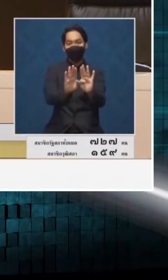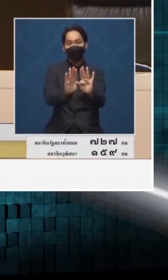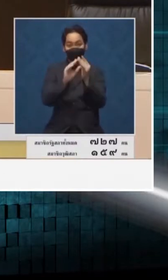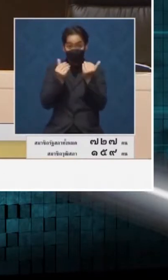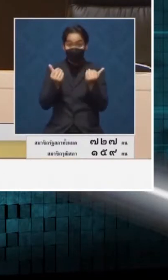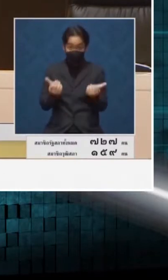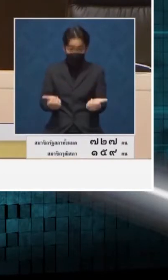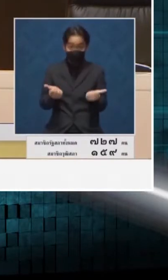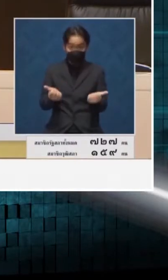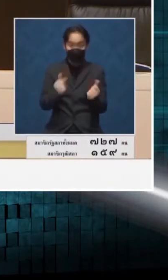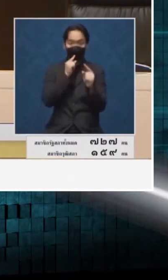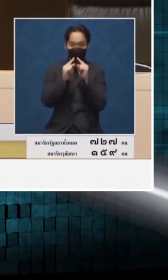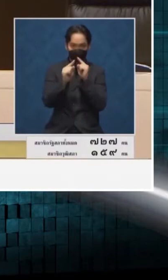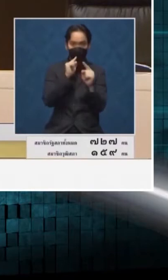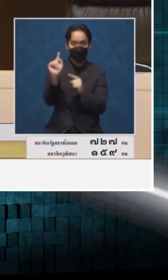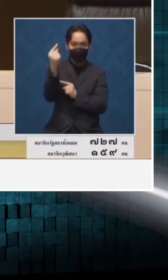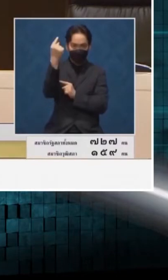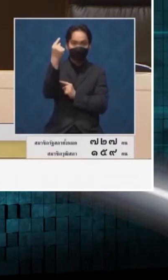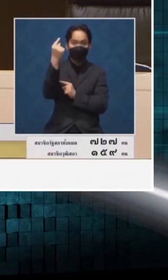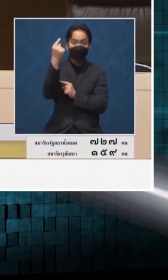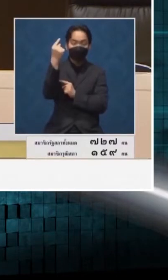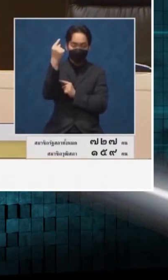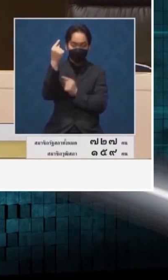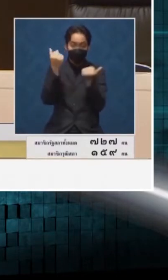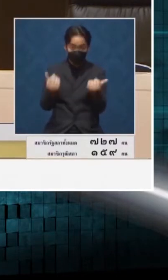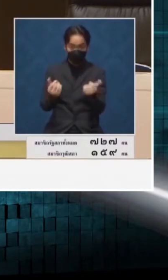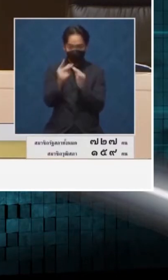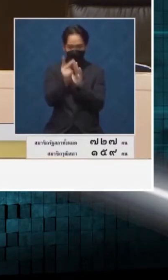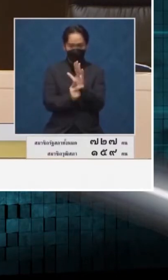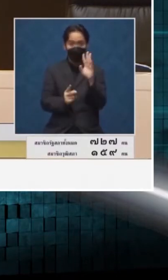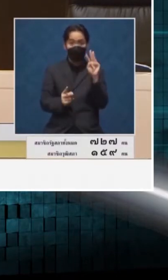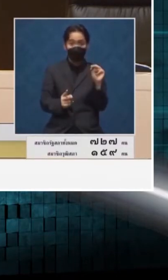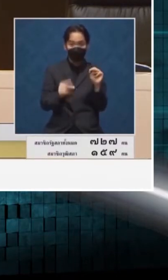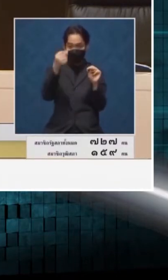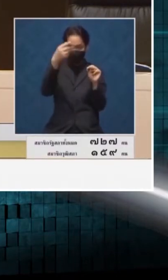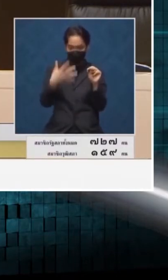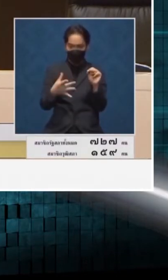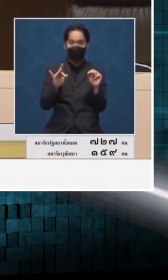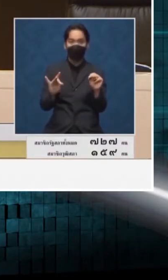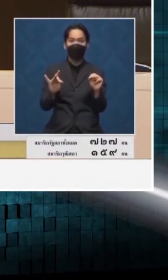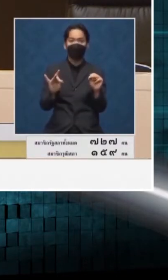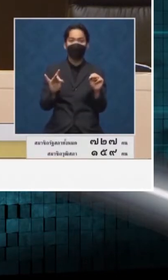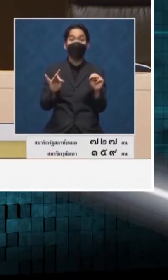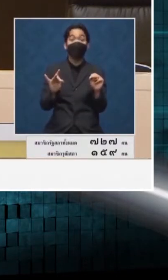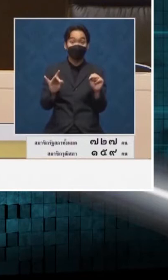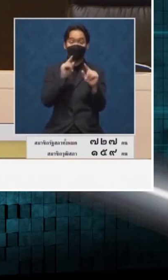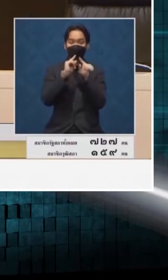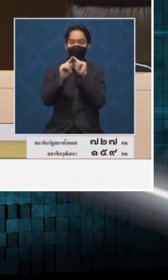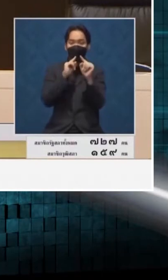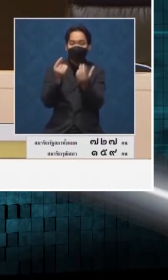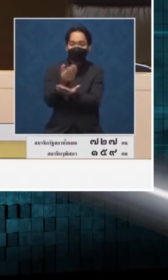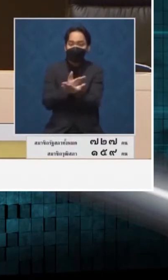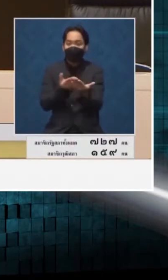การอยู่หลายคนทีเดียวจนที่สุดตกภาคบ่ายครับคุณผู้ชมครับก็มาถึงช่วงนาทีที่สำคัญก็คือ